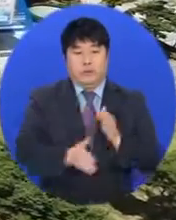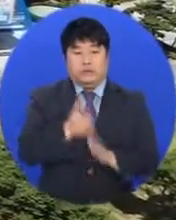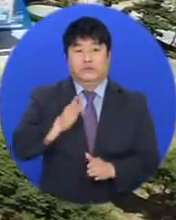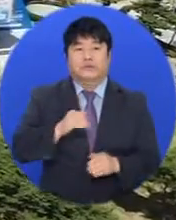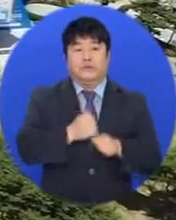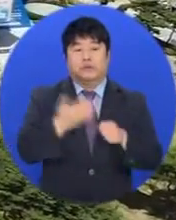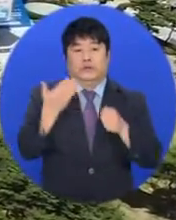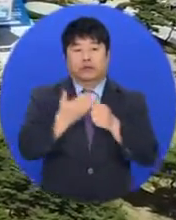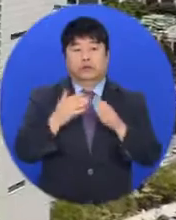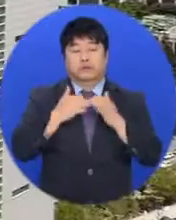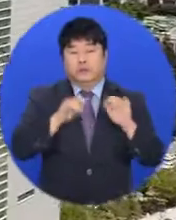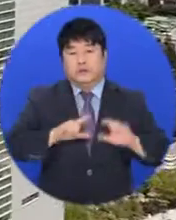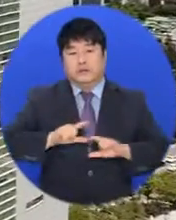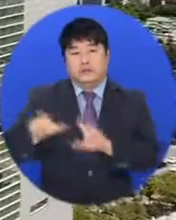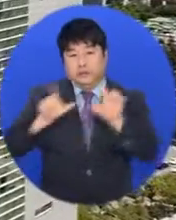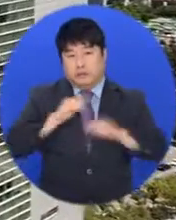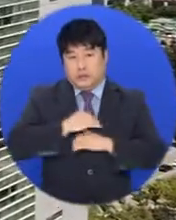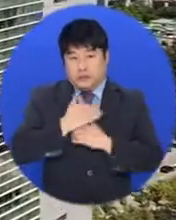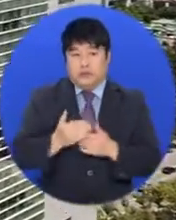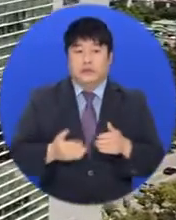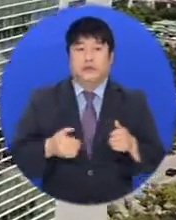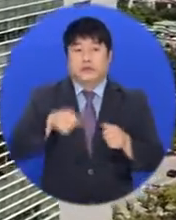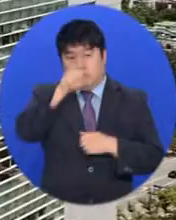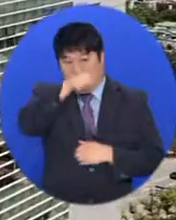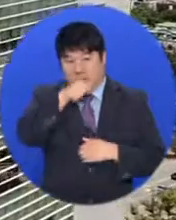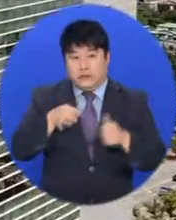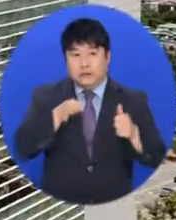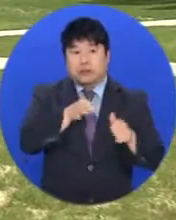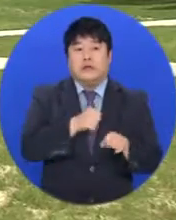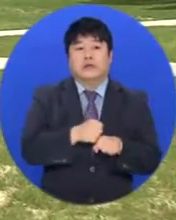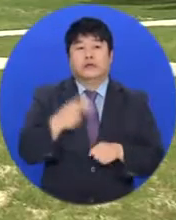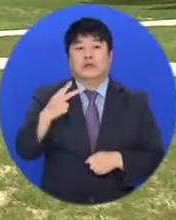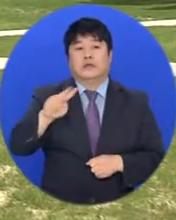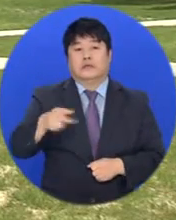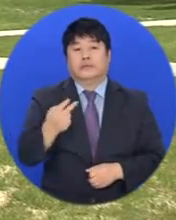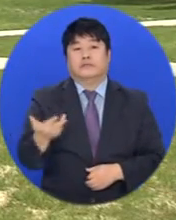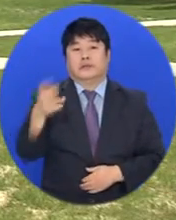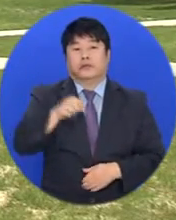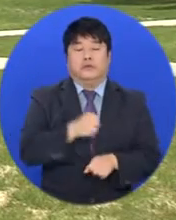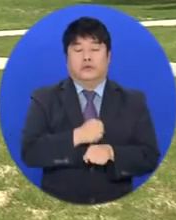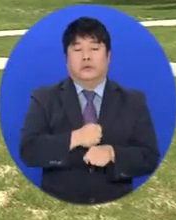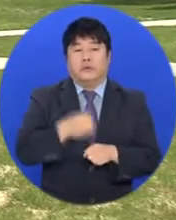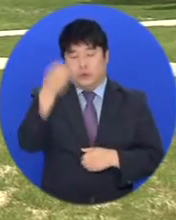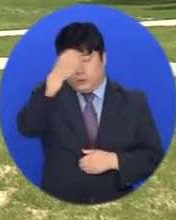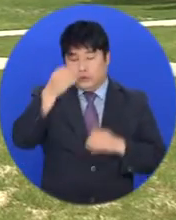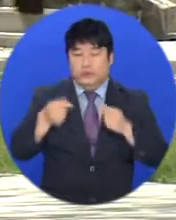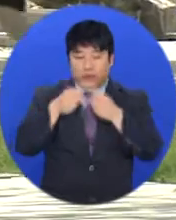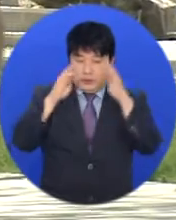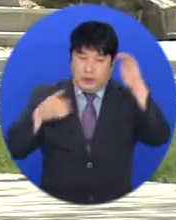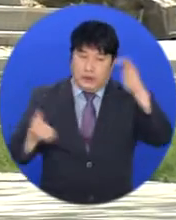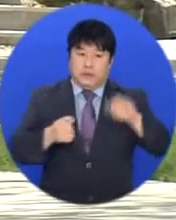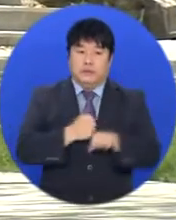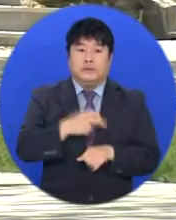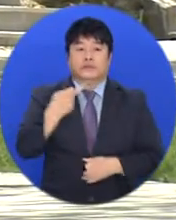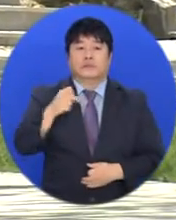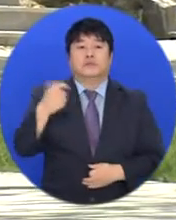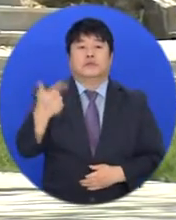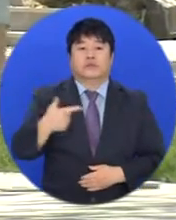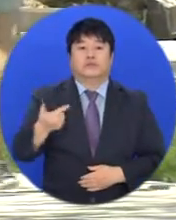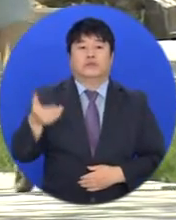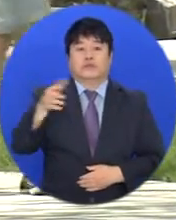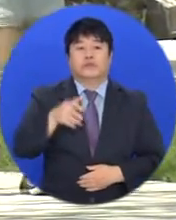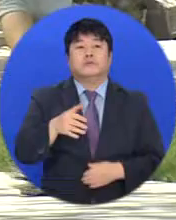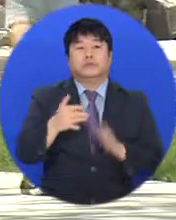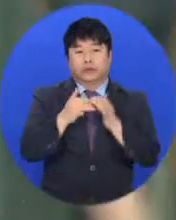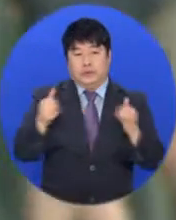광주시가 9차 민생안정대책으로 지급할 예산은 208억 원 규모입니다. 고등학생과 대학생 12만 6천여 명에게도